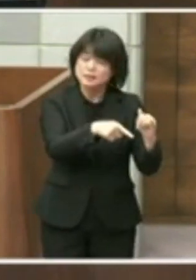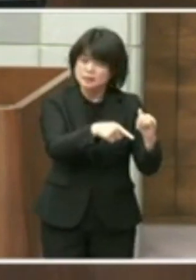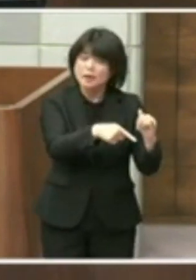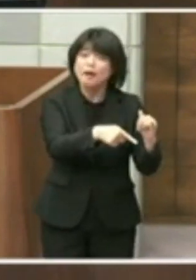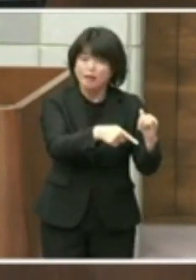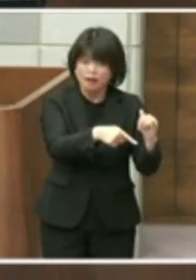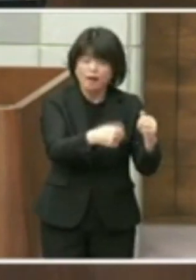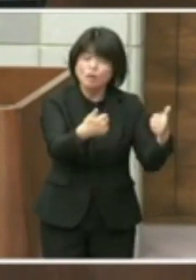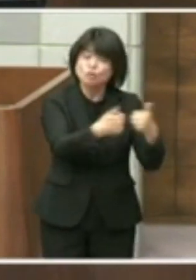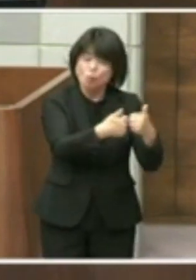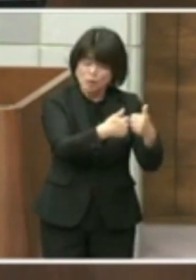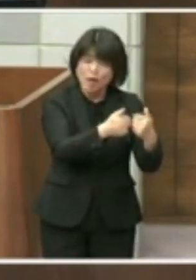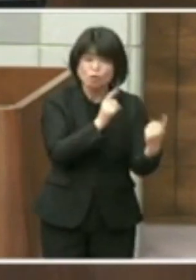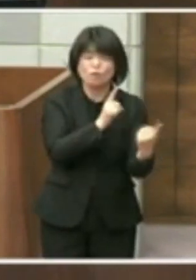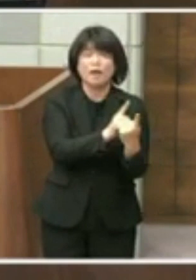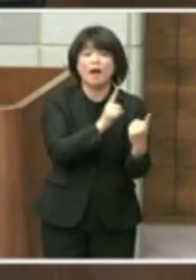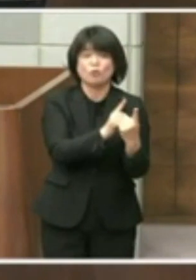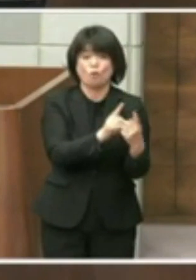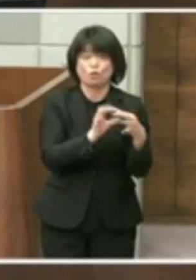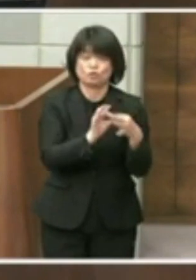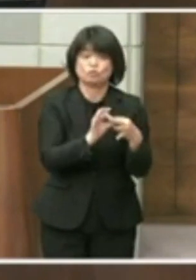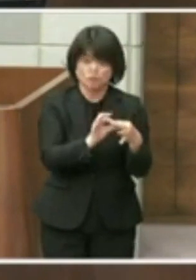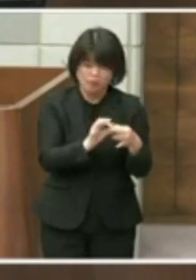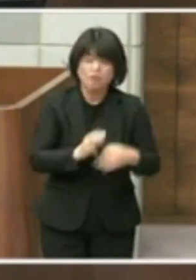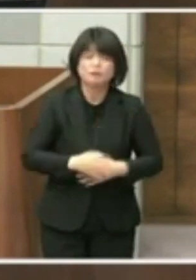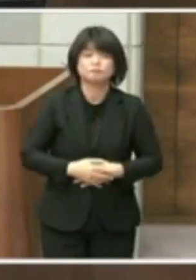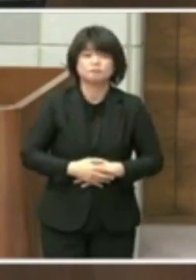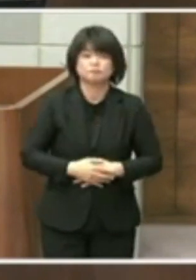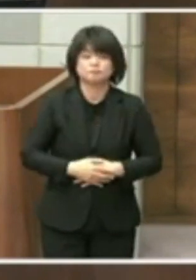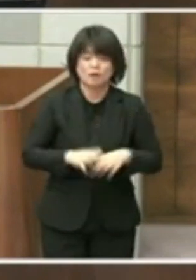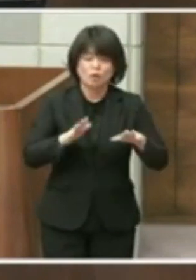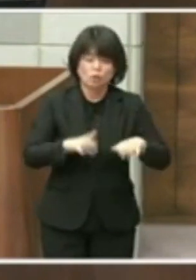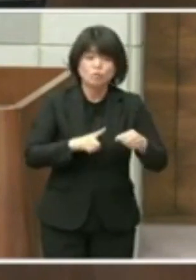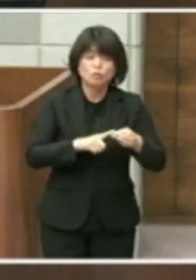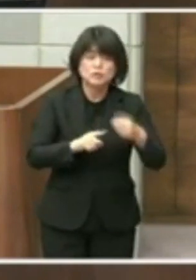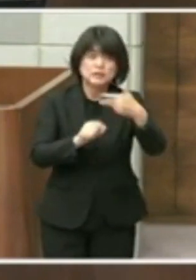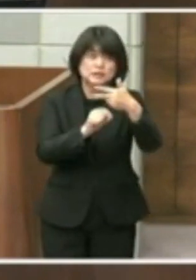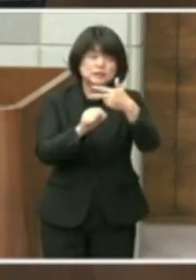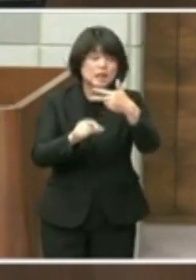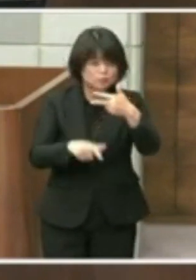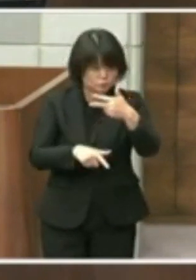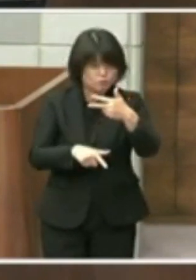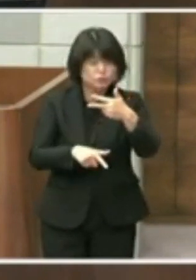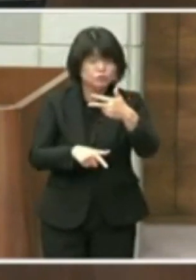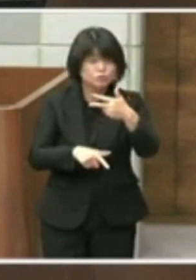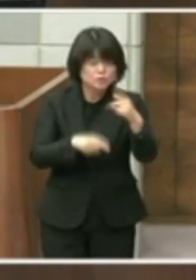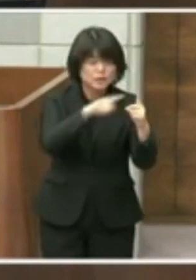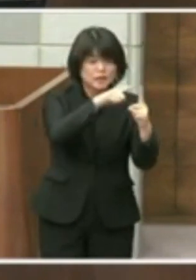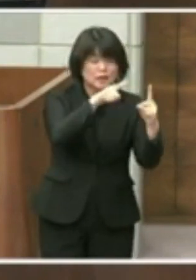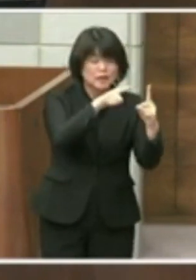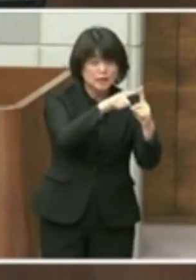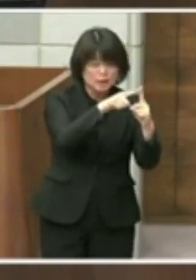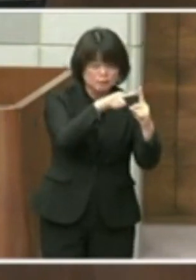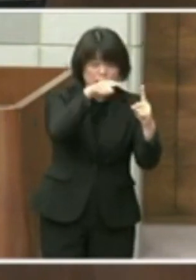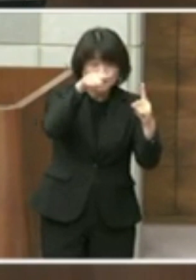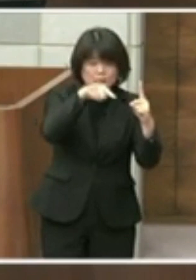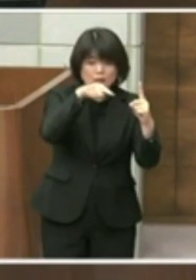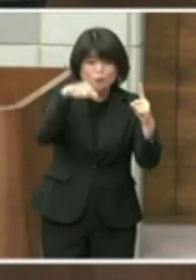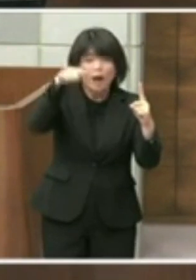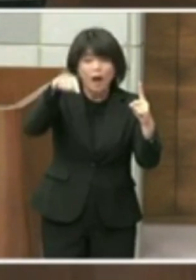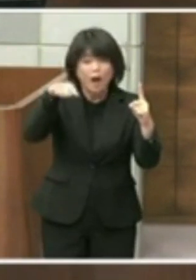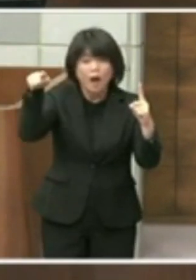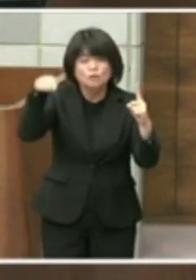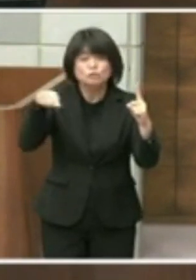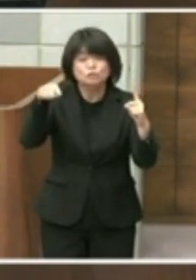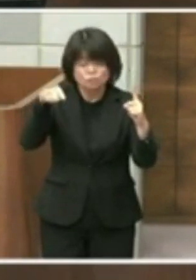市民からの相談対応についてでございますが、本年7月に PFAS に対する総合戦略検討